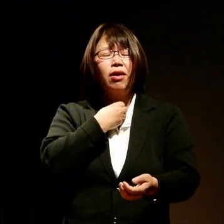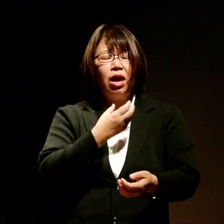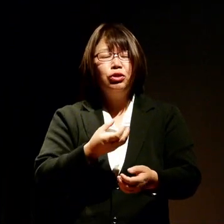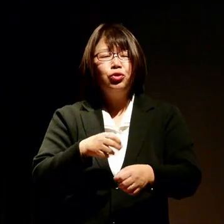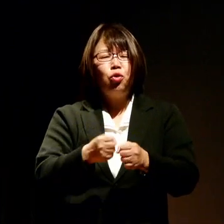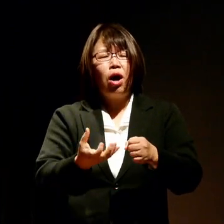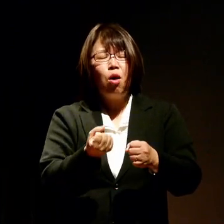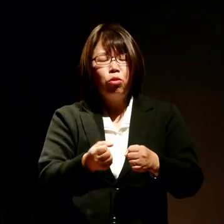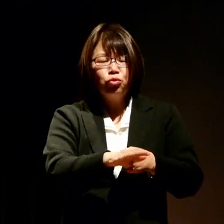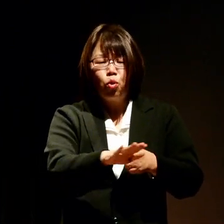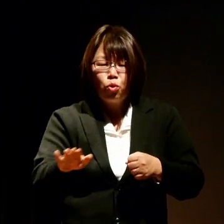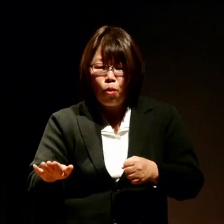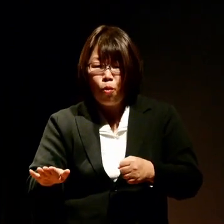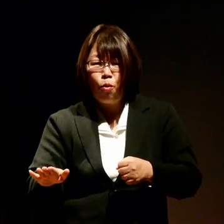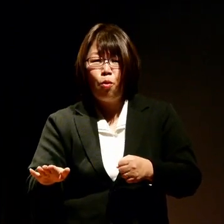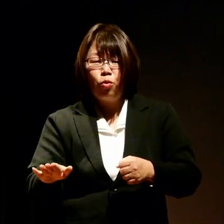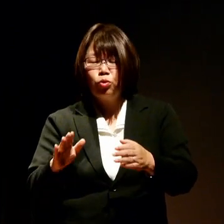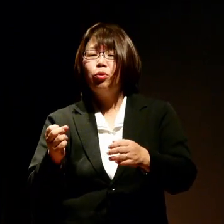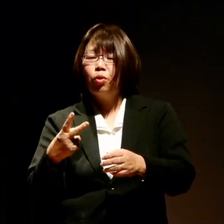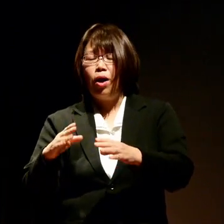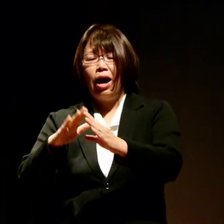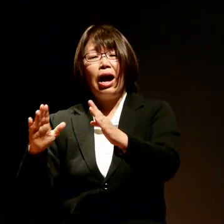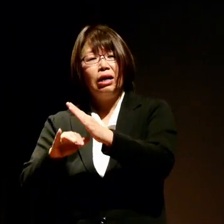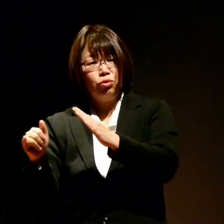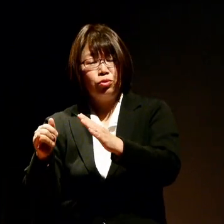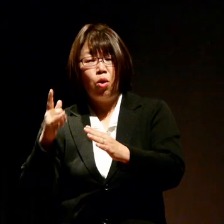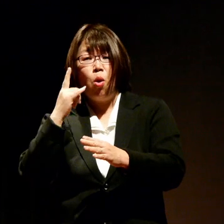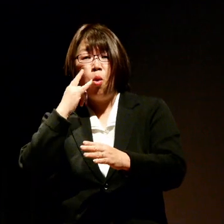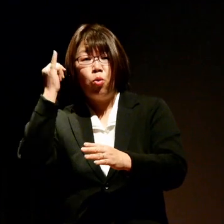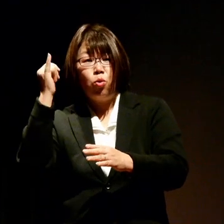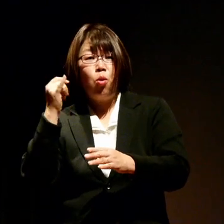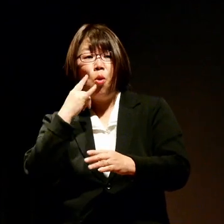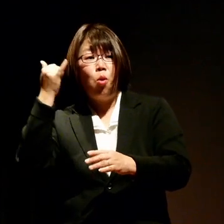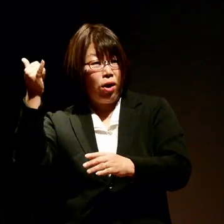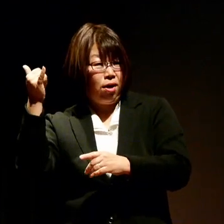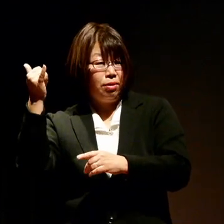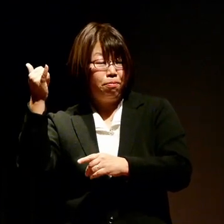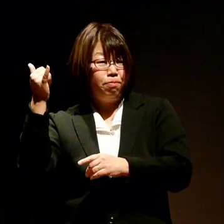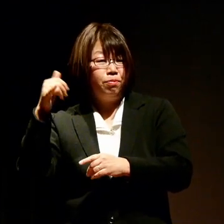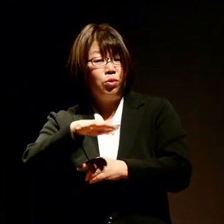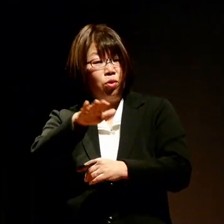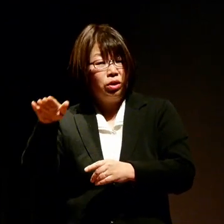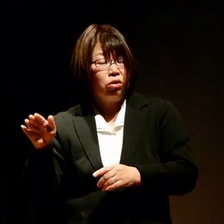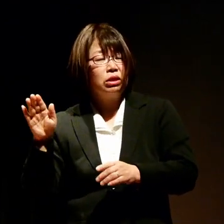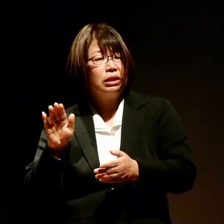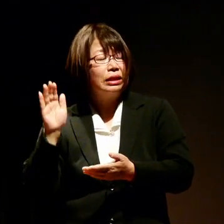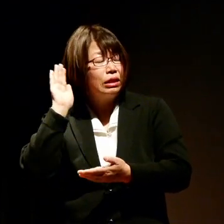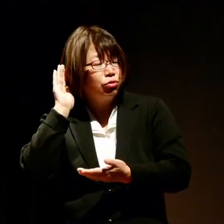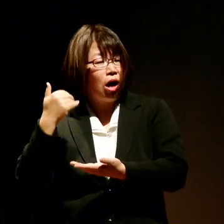つお子様のご家族、お父さんやお母さん、その方たちから聞くお話